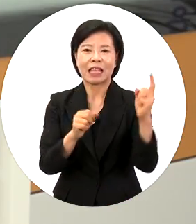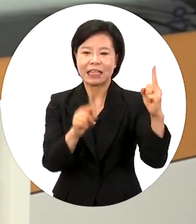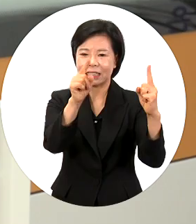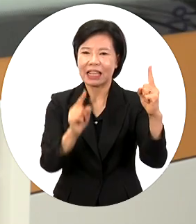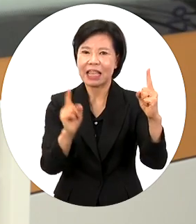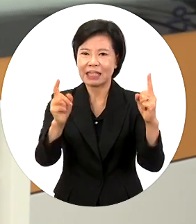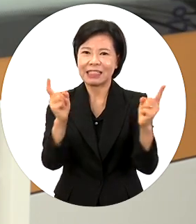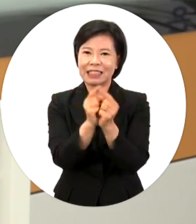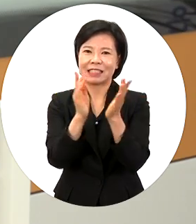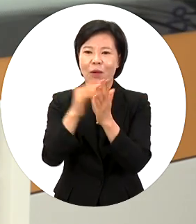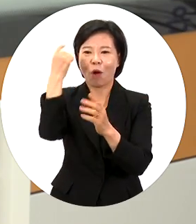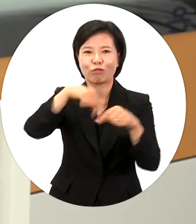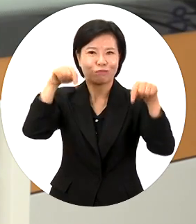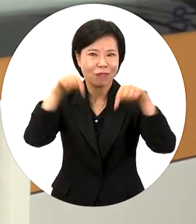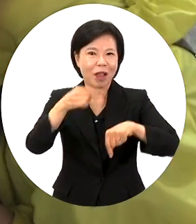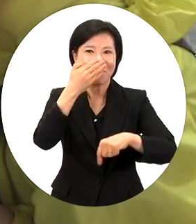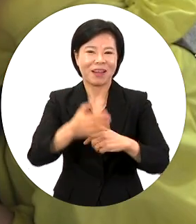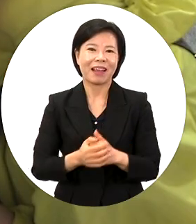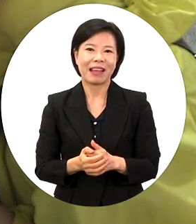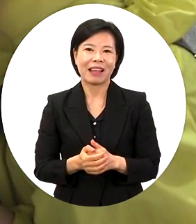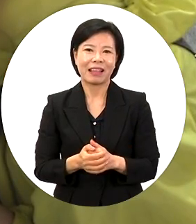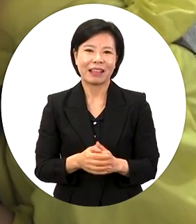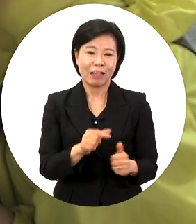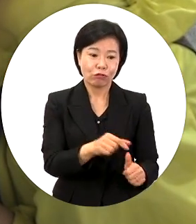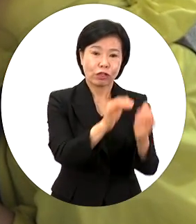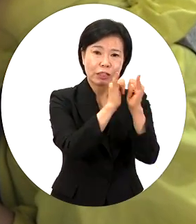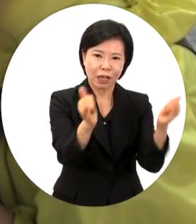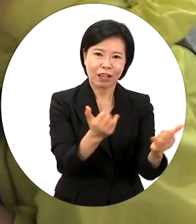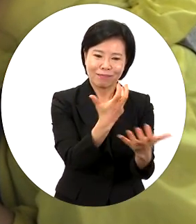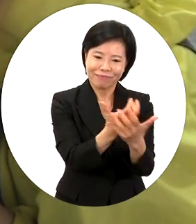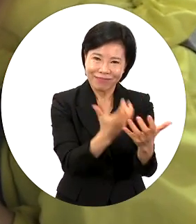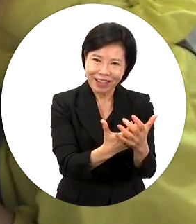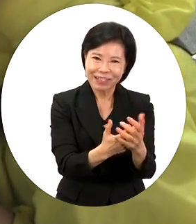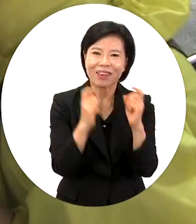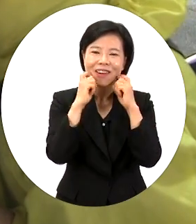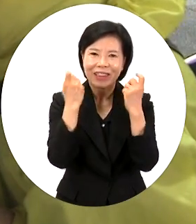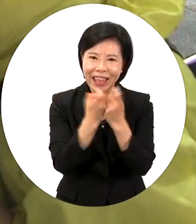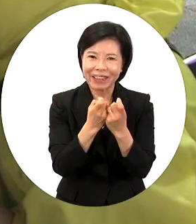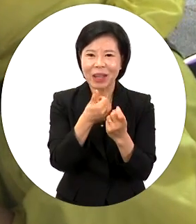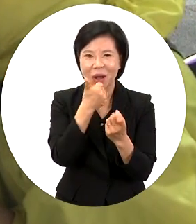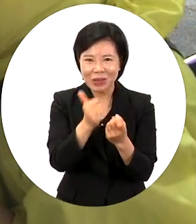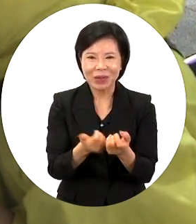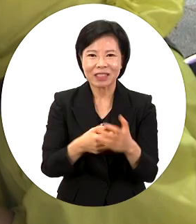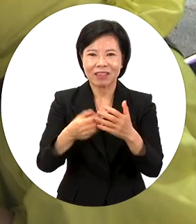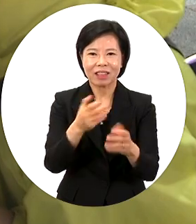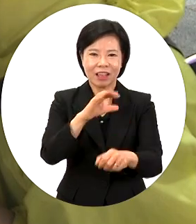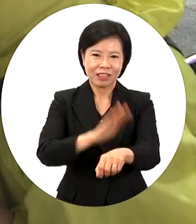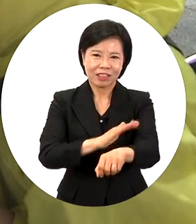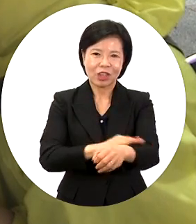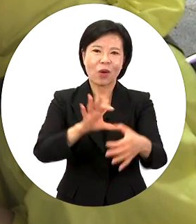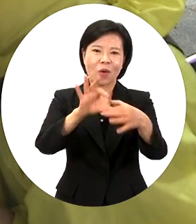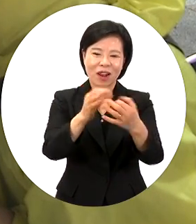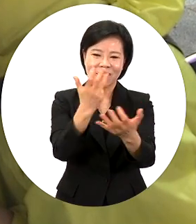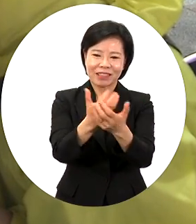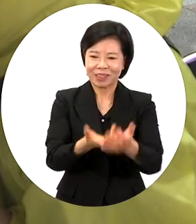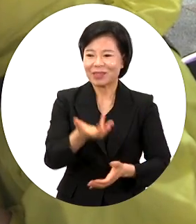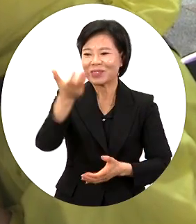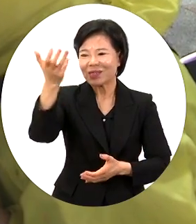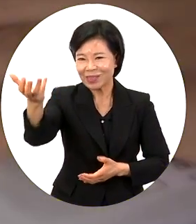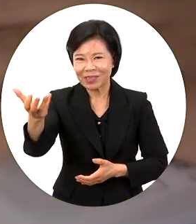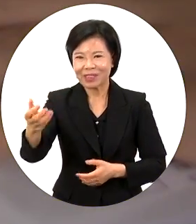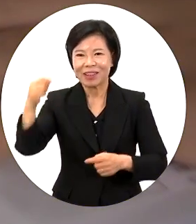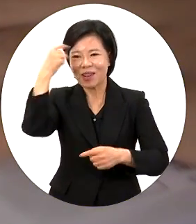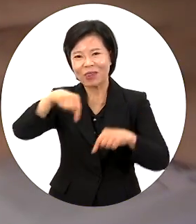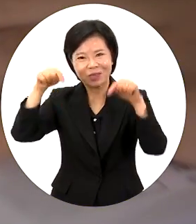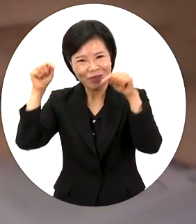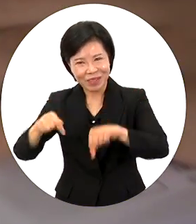구직자 간 1:1 현장 면접이 진행됩니다. 구직자는 이력서와 자기소개서 등 취업 관련 서류를 지참해